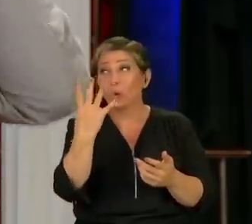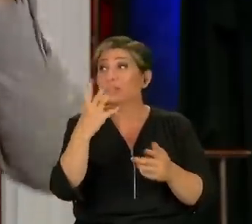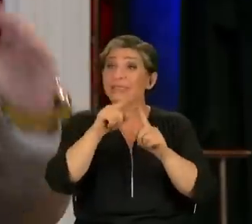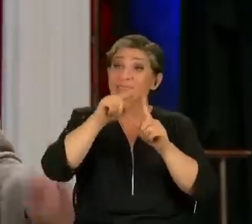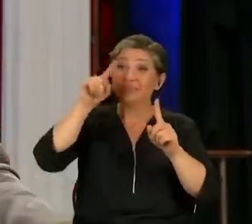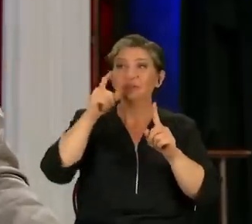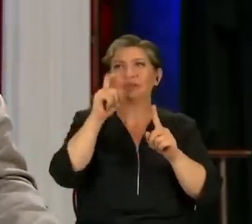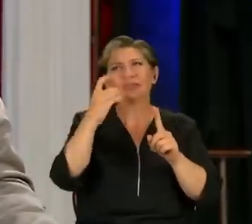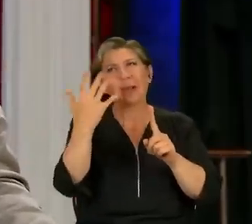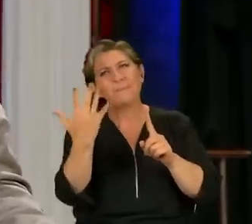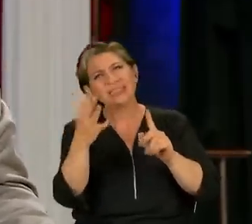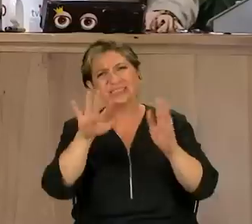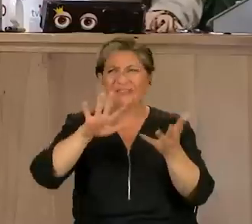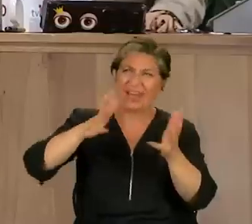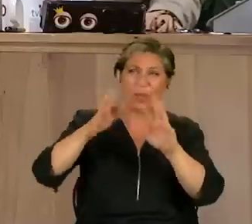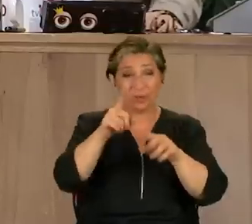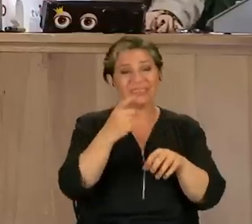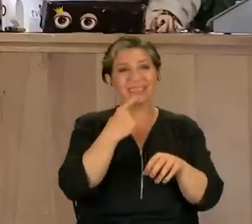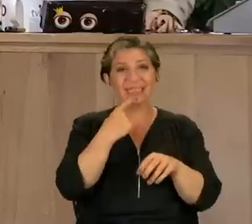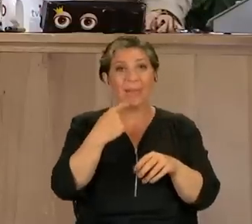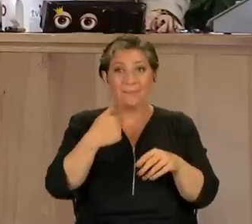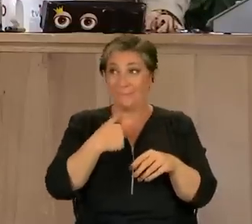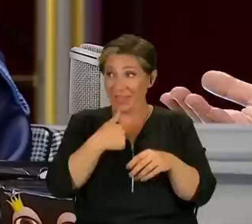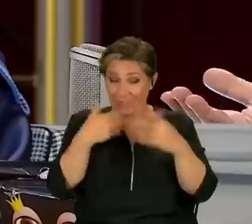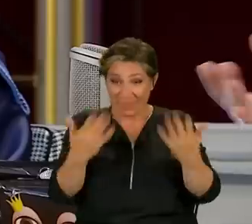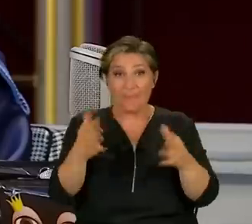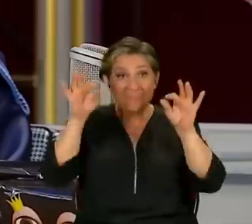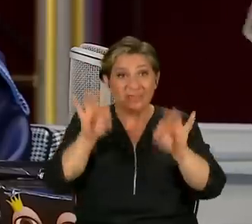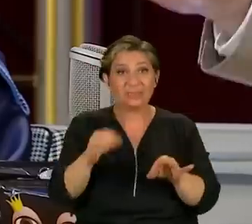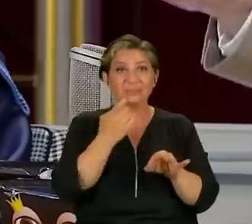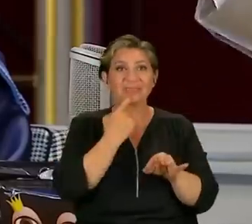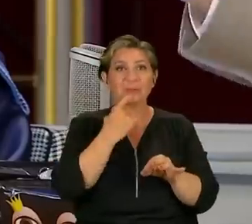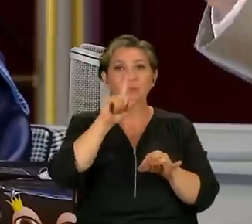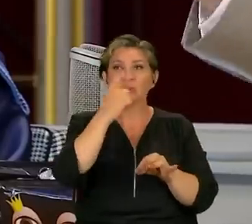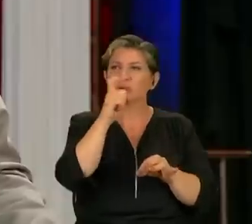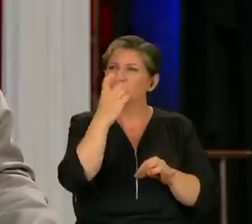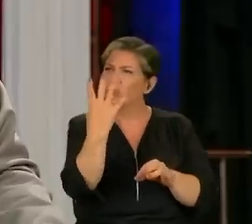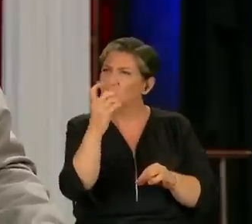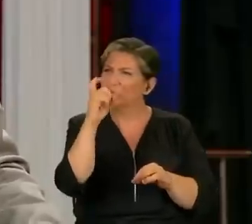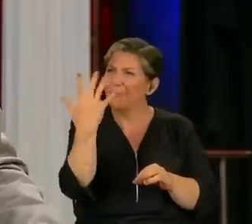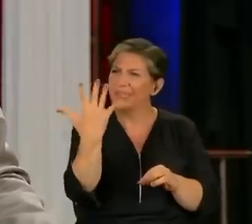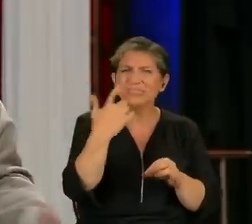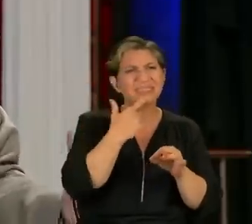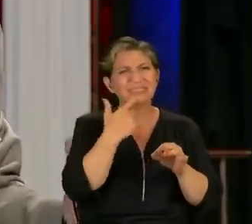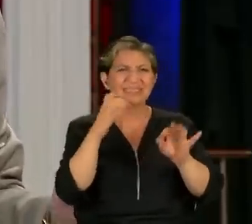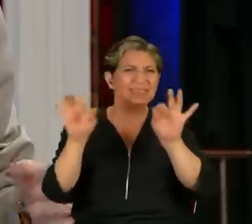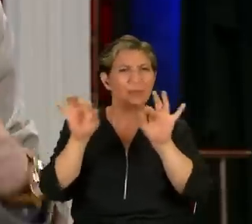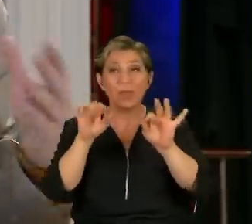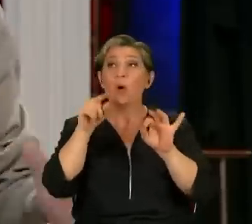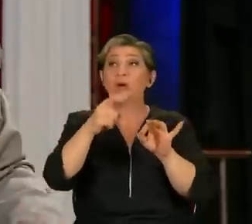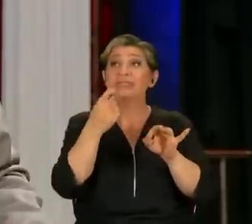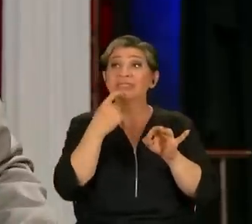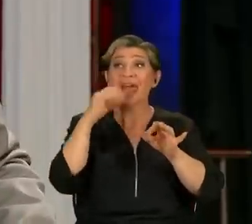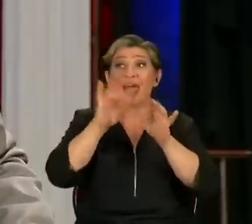94'ten sonra işte 95 falan diyorsun değil mi? O seneler benim de başladığım yıl işte 94'ün sonu 95'in başı. O